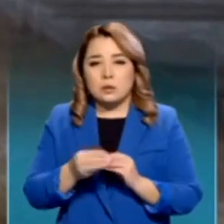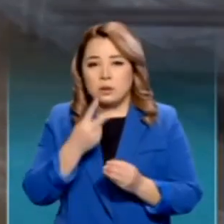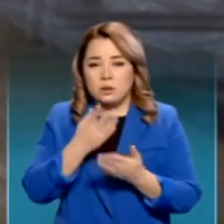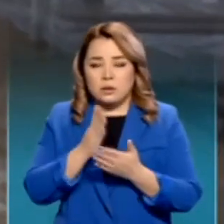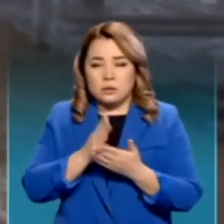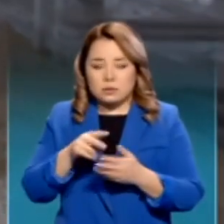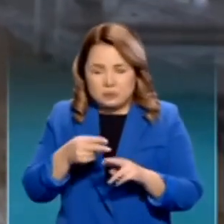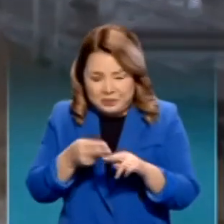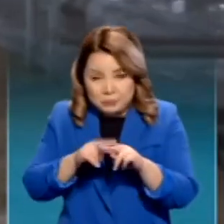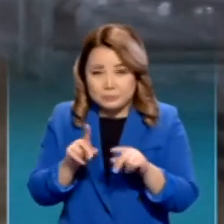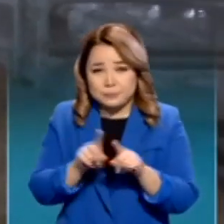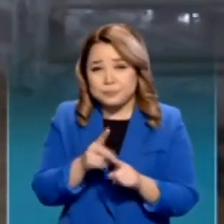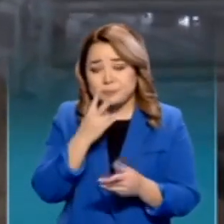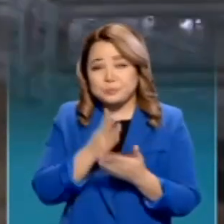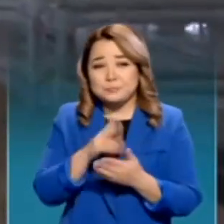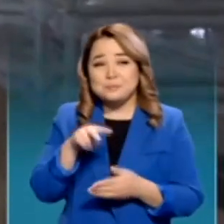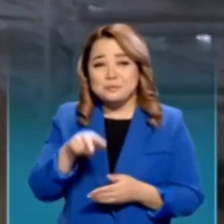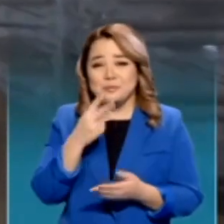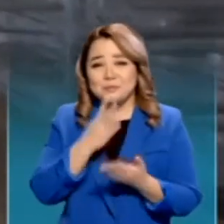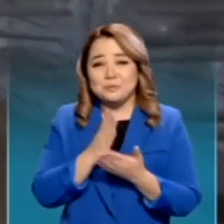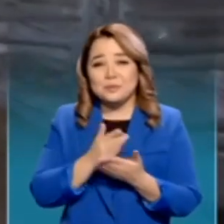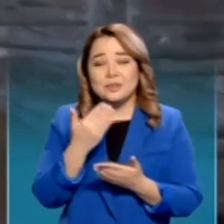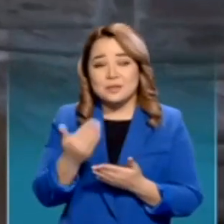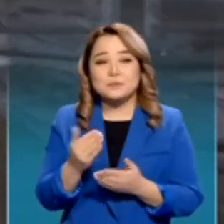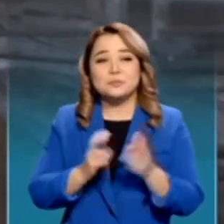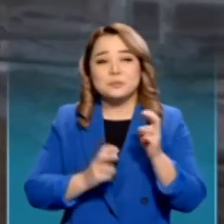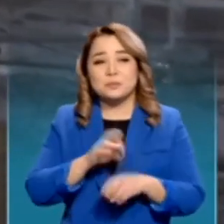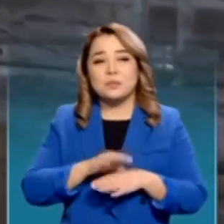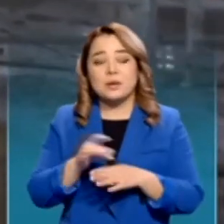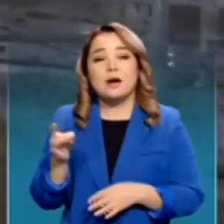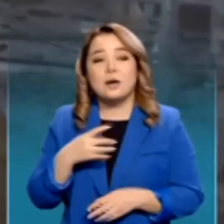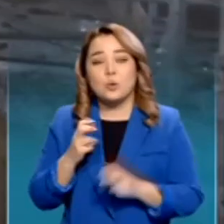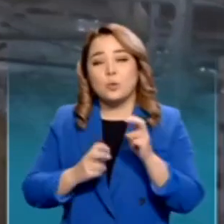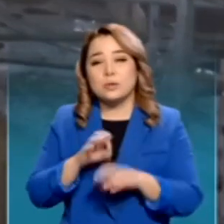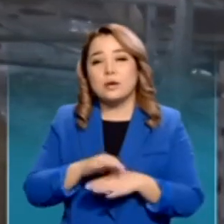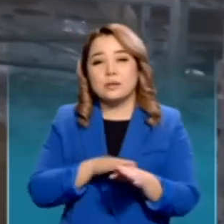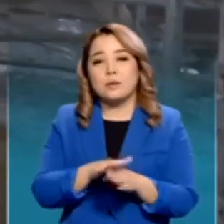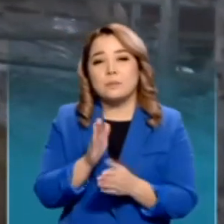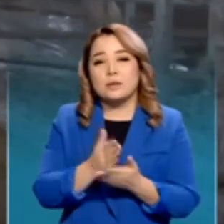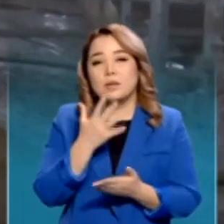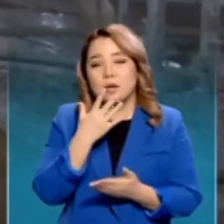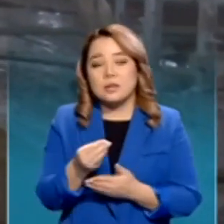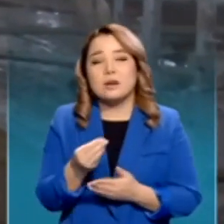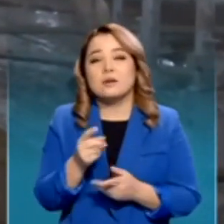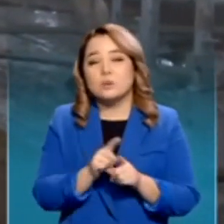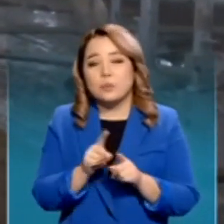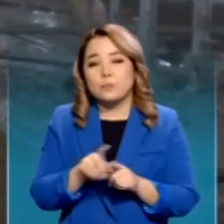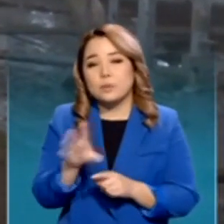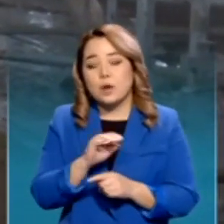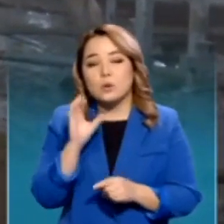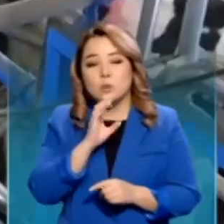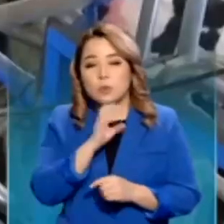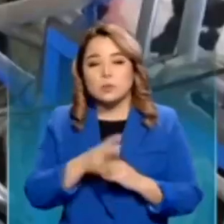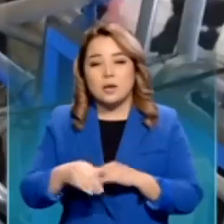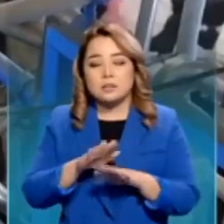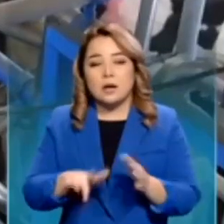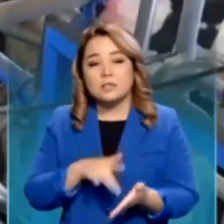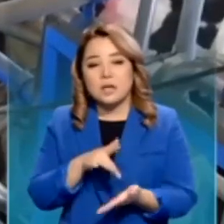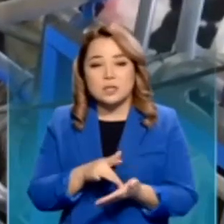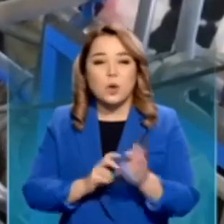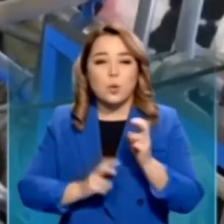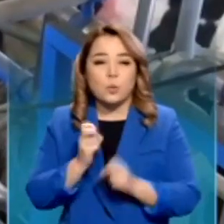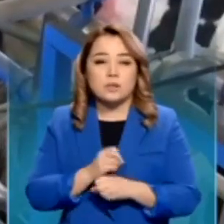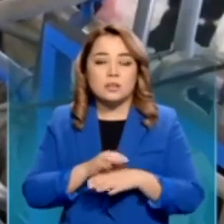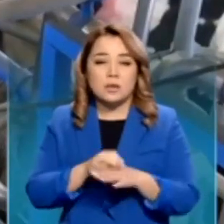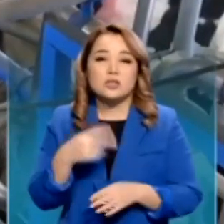дейін сүт берет. Қазақстандықтар сүтінатын ақ өнімдердің 25%-дан астамы осы солтүстік Қазақстан топырағында өндірлет. Жаңа